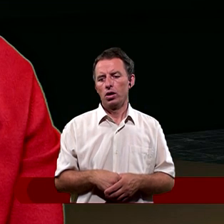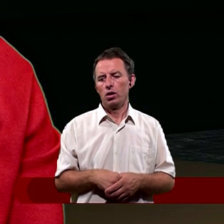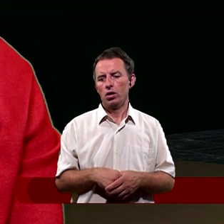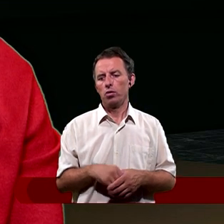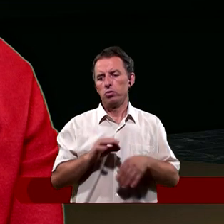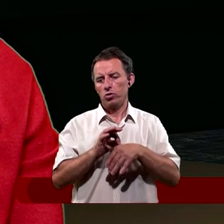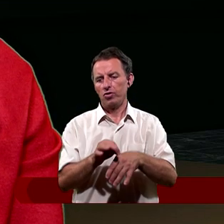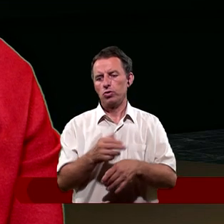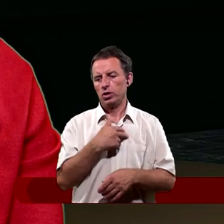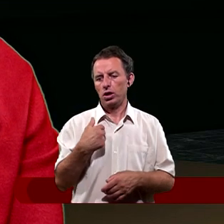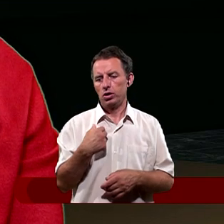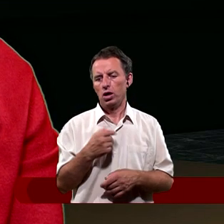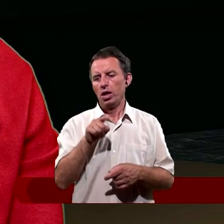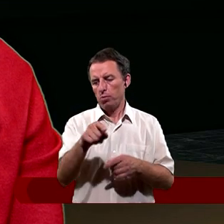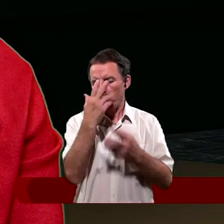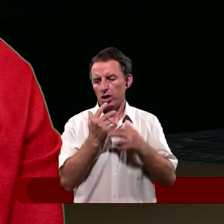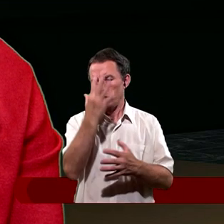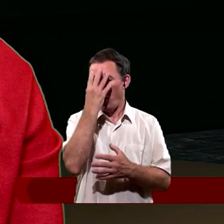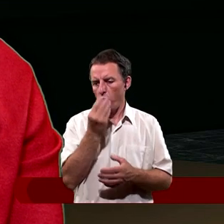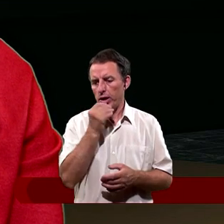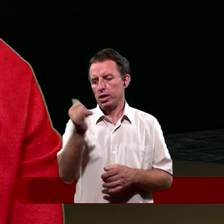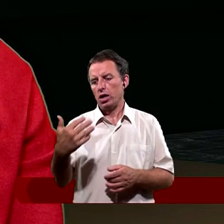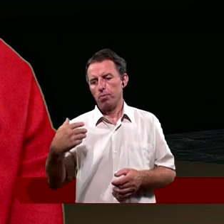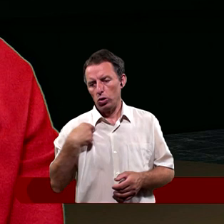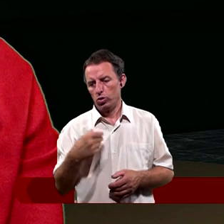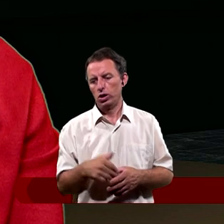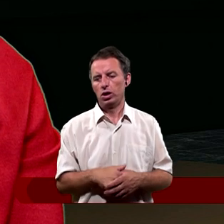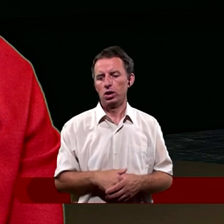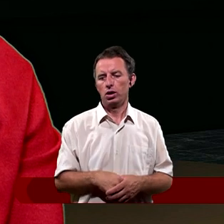nakreśliłeś nam ten obraz, jaki był,